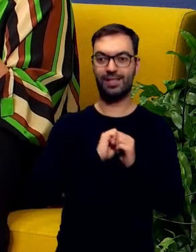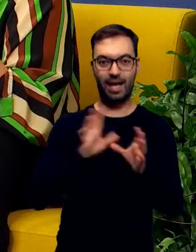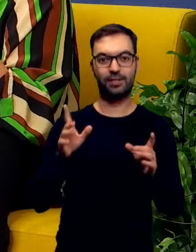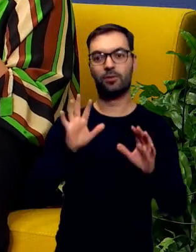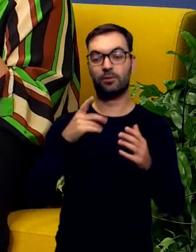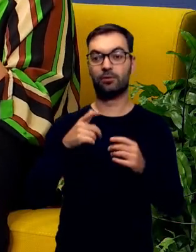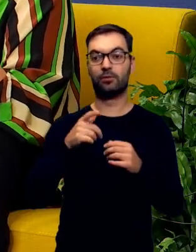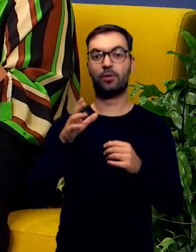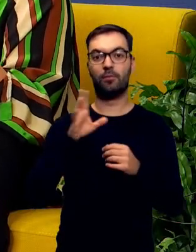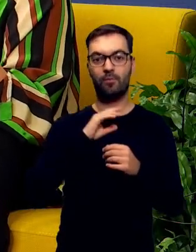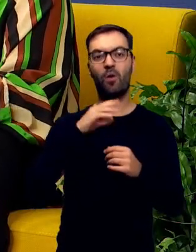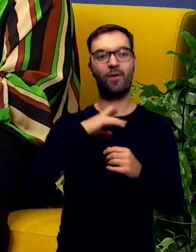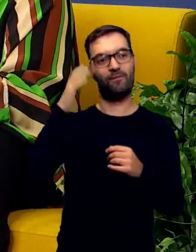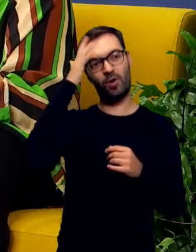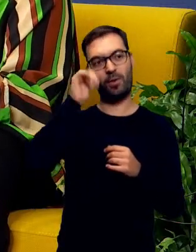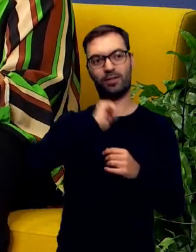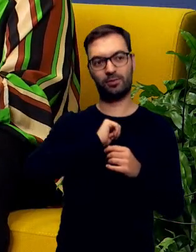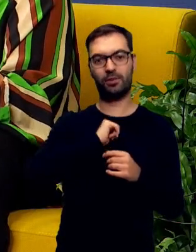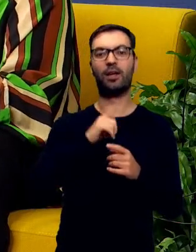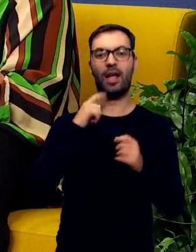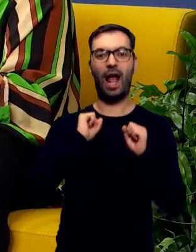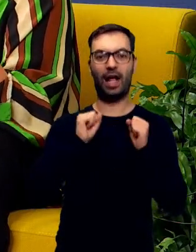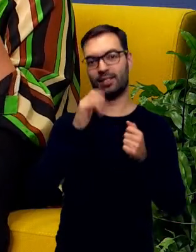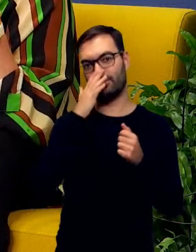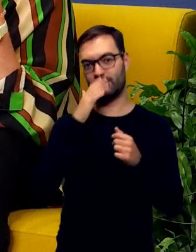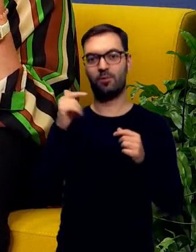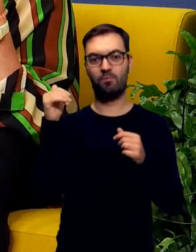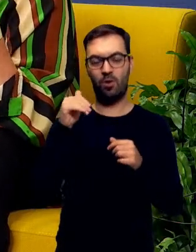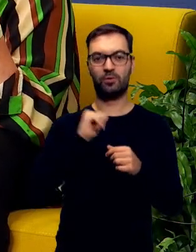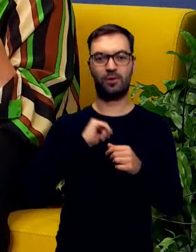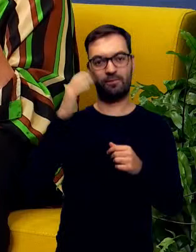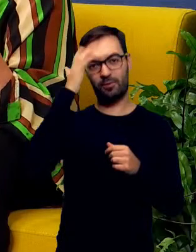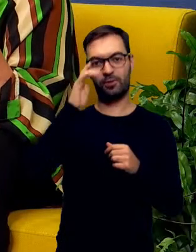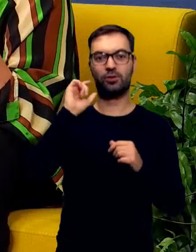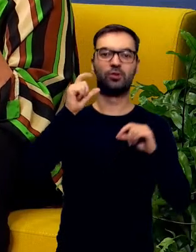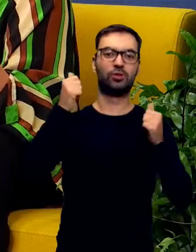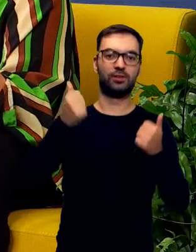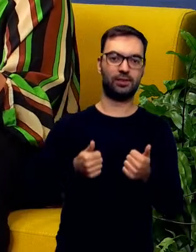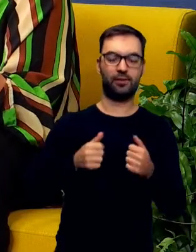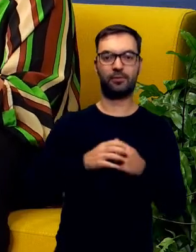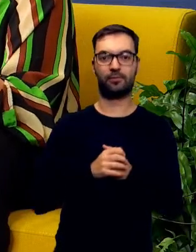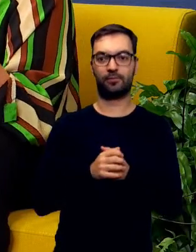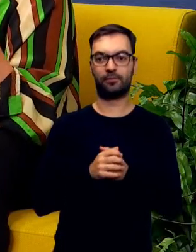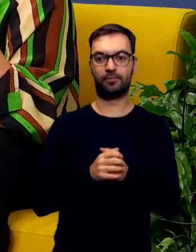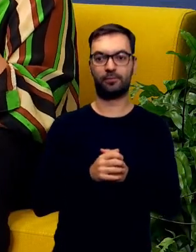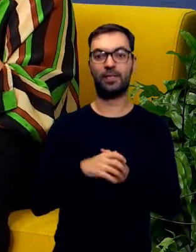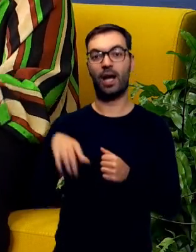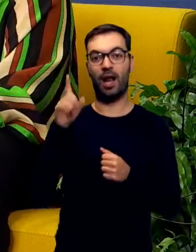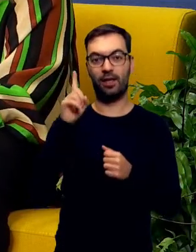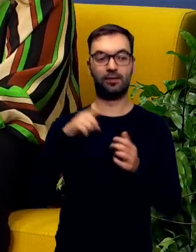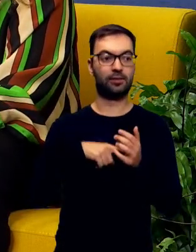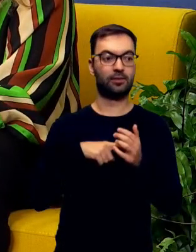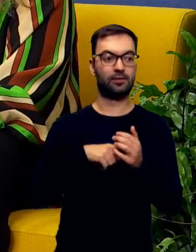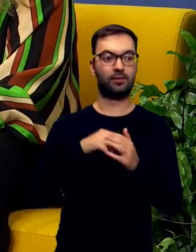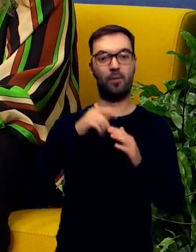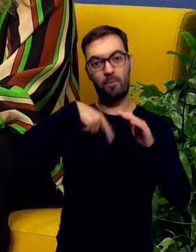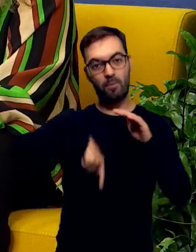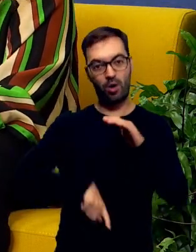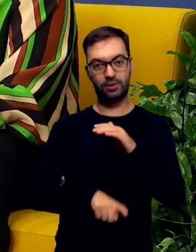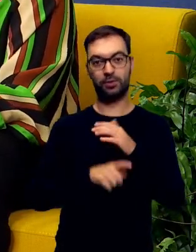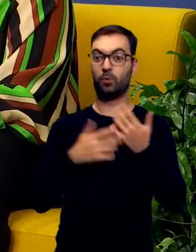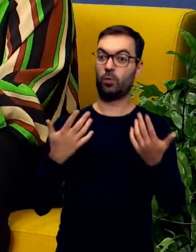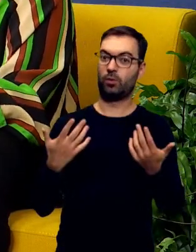czytelne w takim znaczeniu, że mogliśmy sobie wyobrazić te akcje, tak? Mogliśmy sobie wyobrazić, co tam się wydarzyło. Natomiast to, co się działo pod